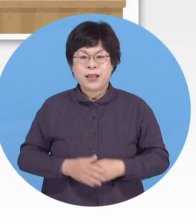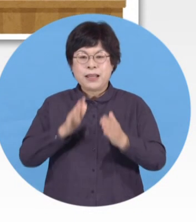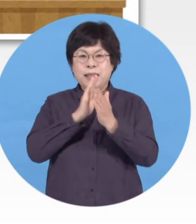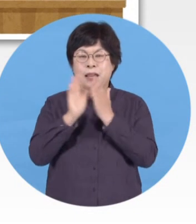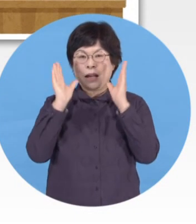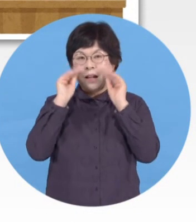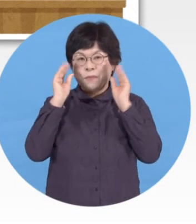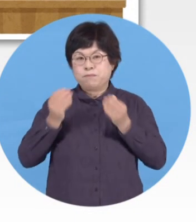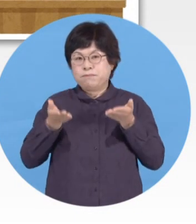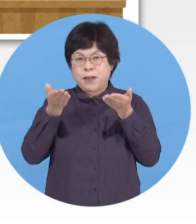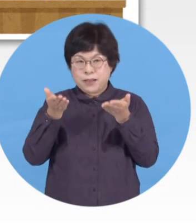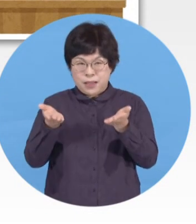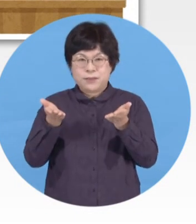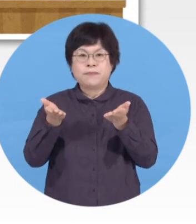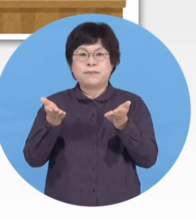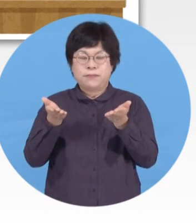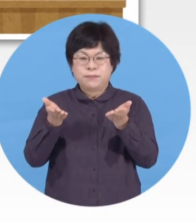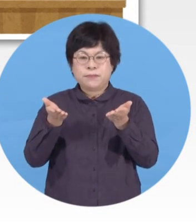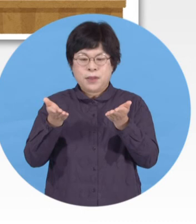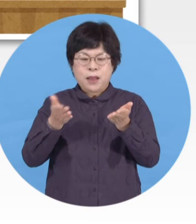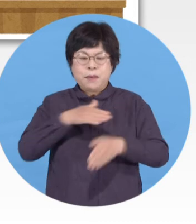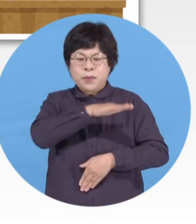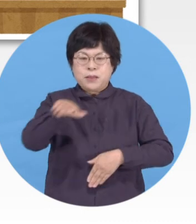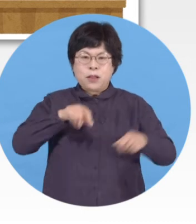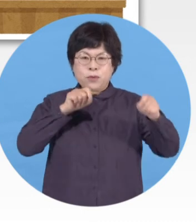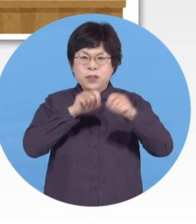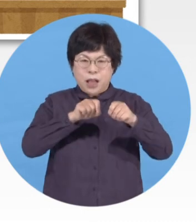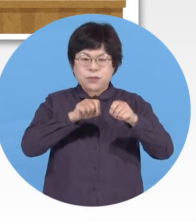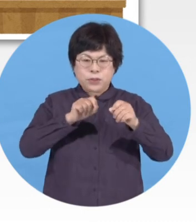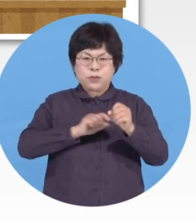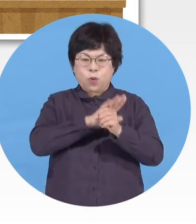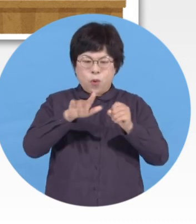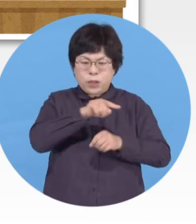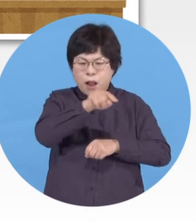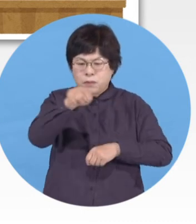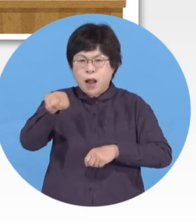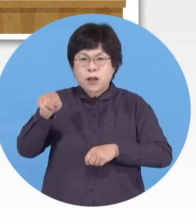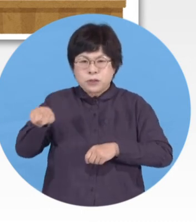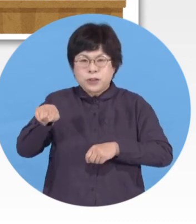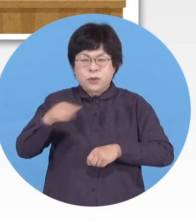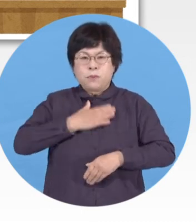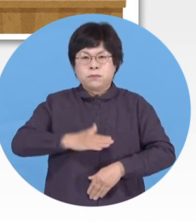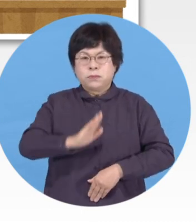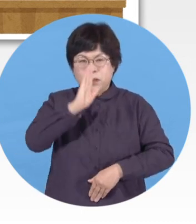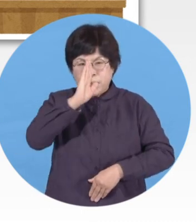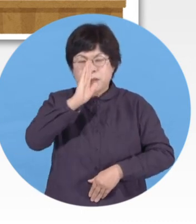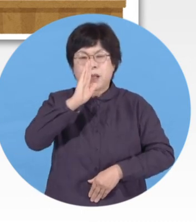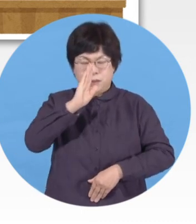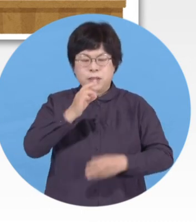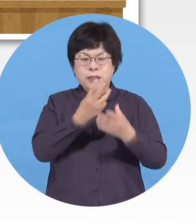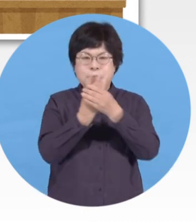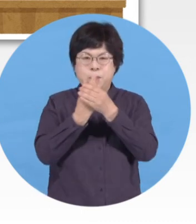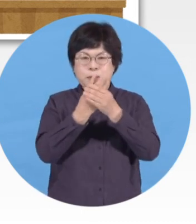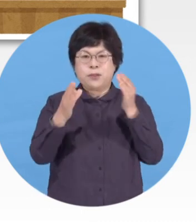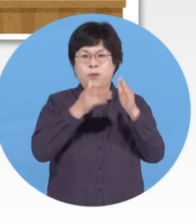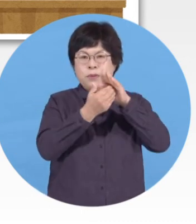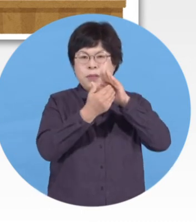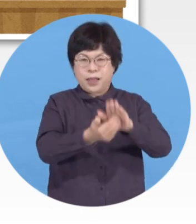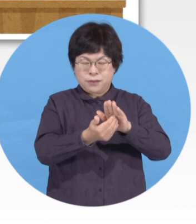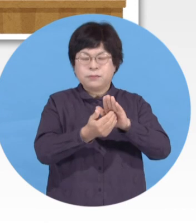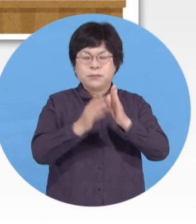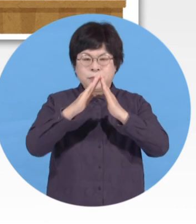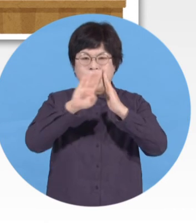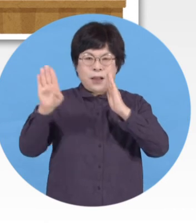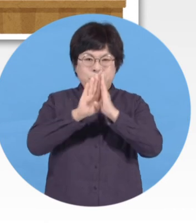県からのお知らせです。身近な場所にも感染リスクがあることを意識し、3密を避ける、こまめな換